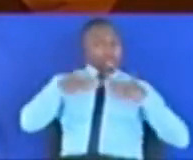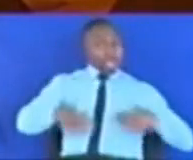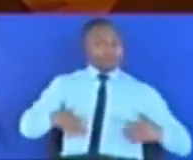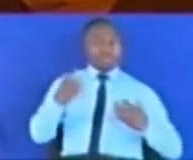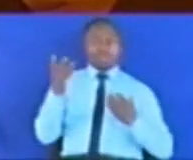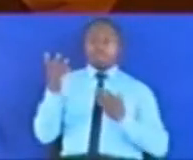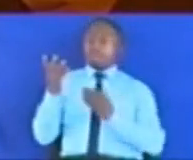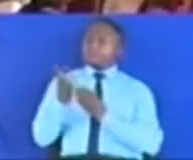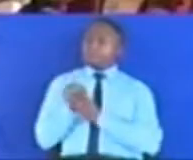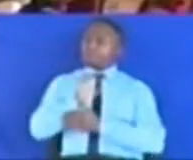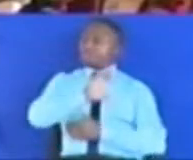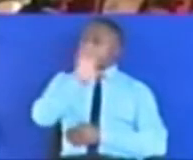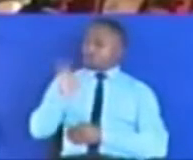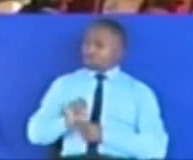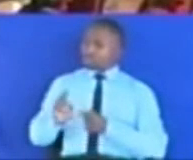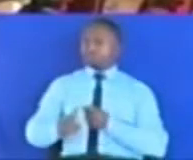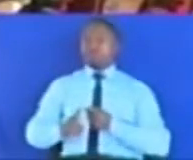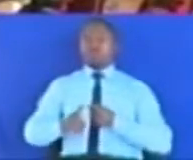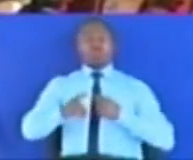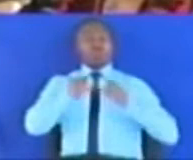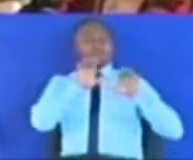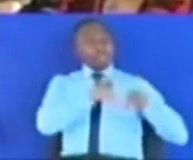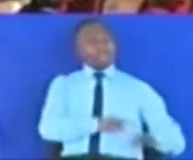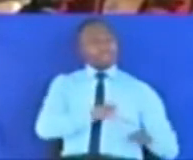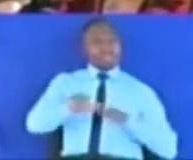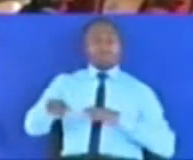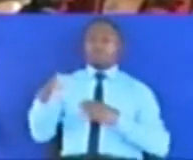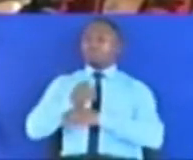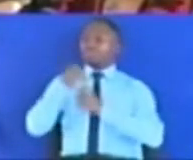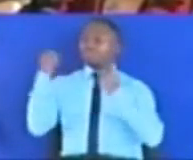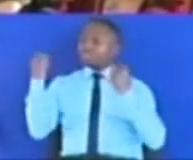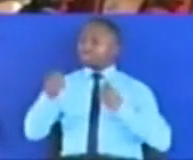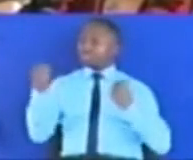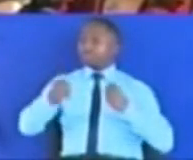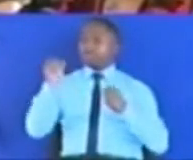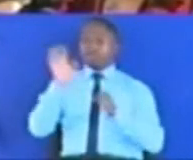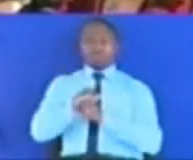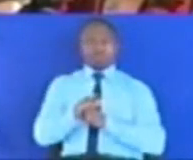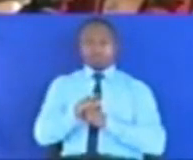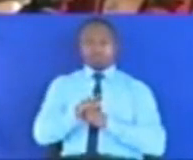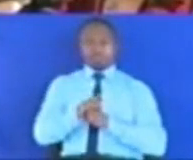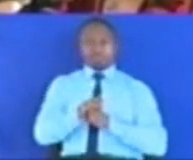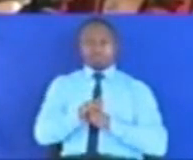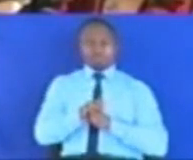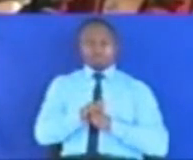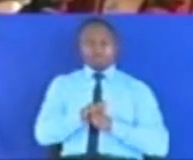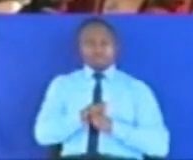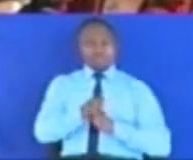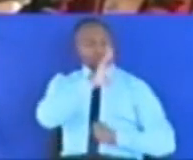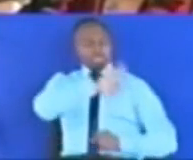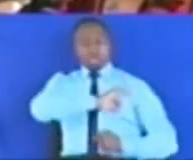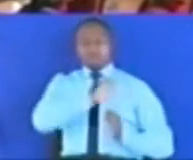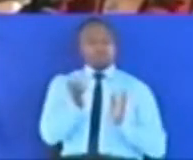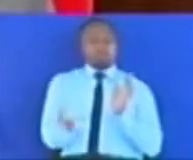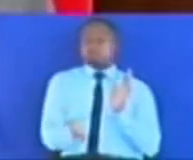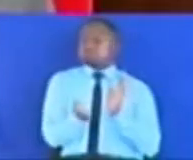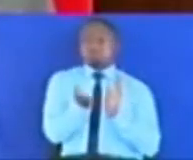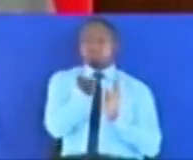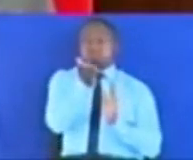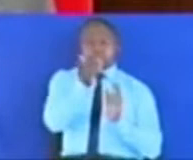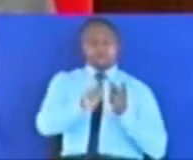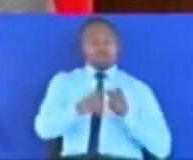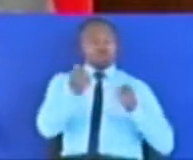na yote hayo wamekuwa wakipata adha nyingi, wamekuwa hawalipwi, hawapandishwi mishahara,